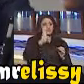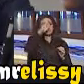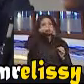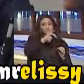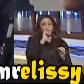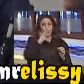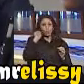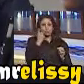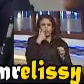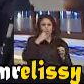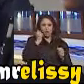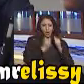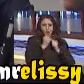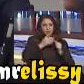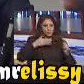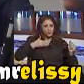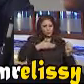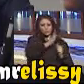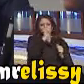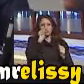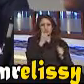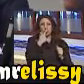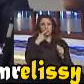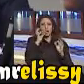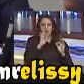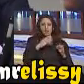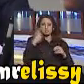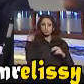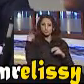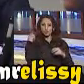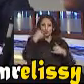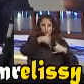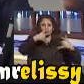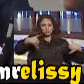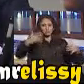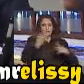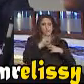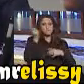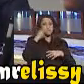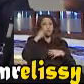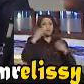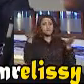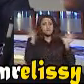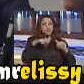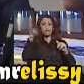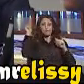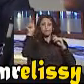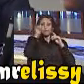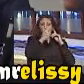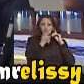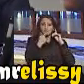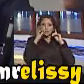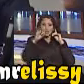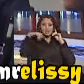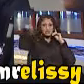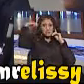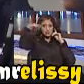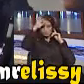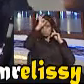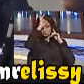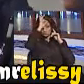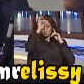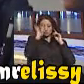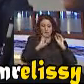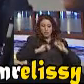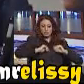الا بنموت في الطرق السريعه من خبط العربيات او من البلطجيه اللي بيقفوا. يعني اتمنى ان الداخليه تعود بقوه في